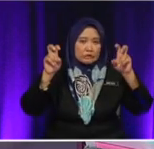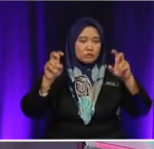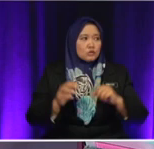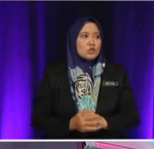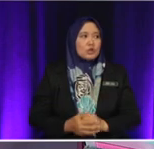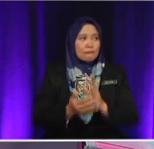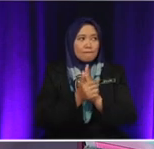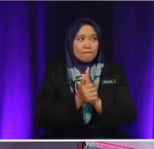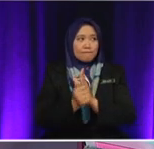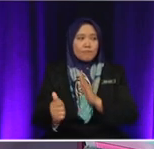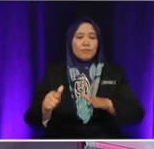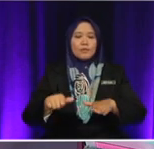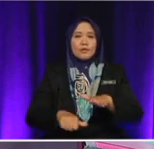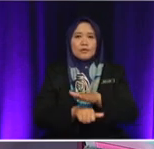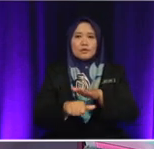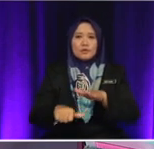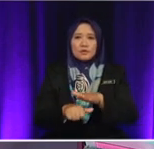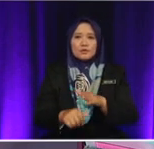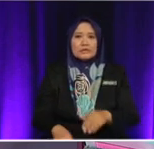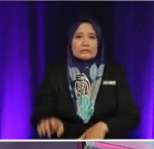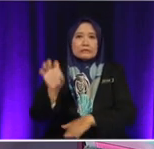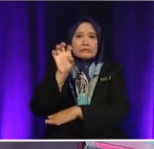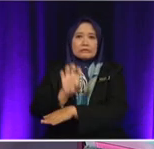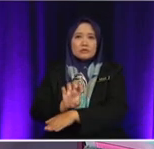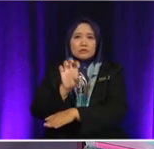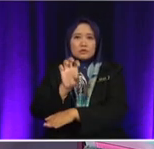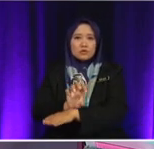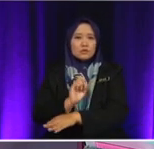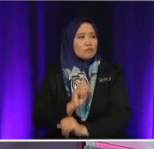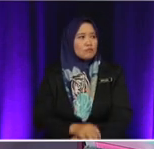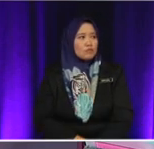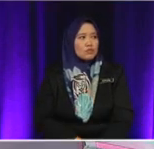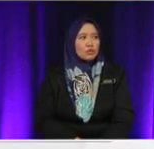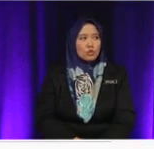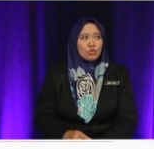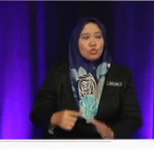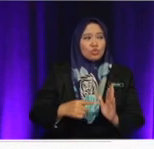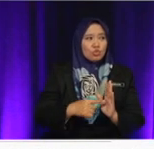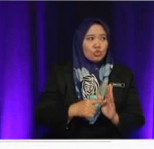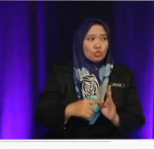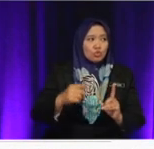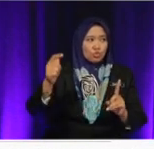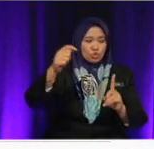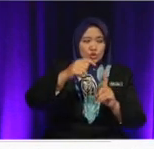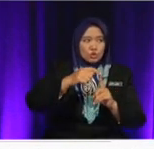asas keusahawanan. Di mana tujuan kemahiran asas keusahawanan ini adalah membantu usahawan